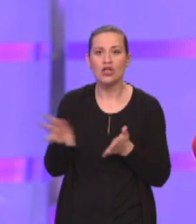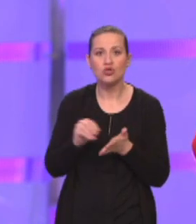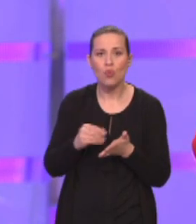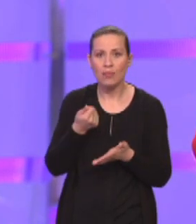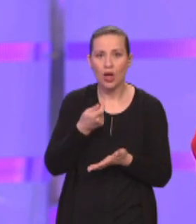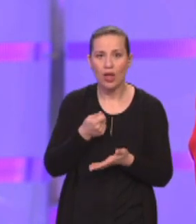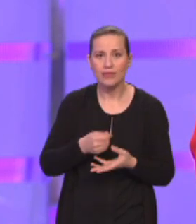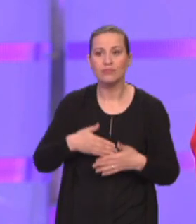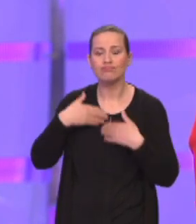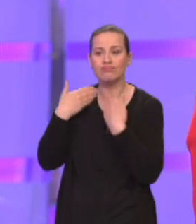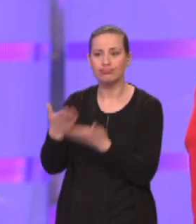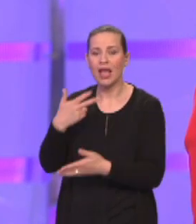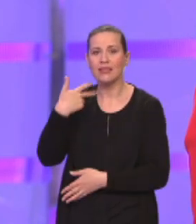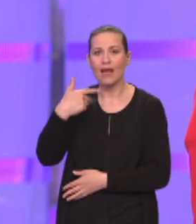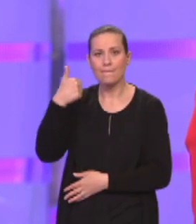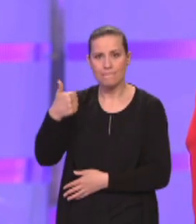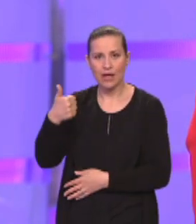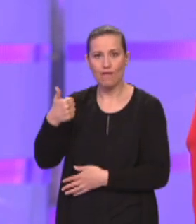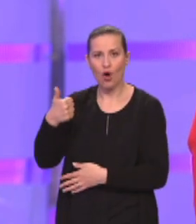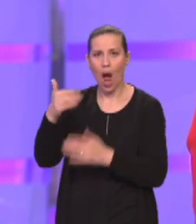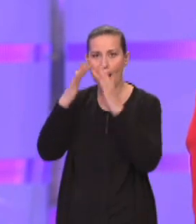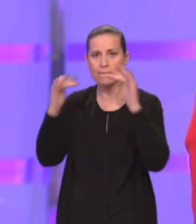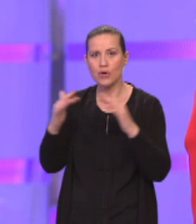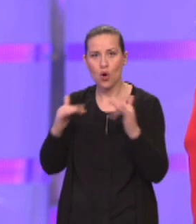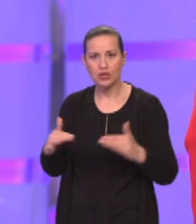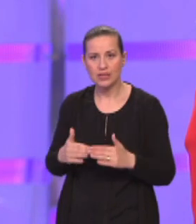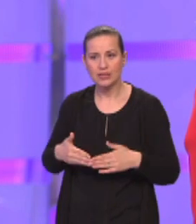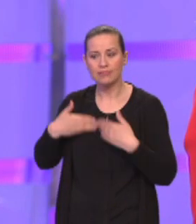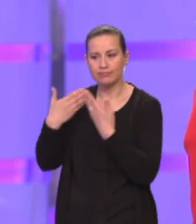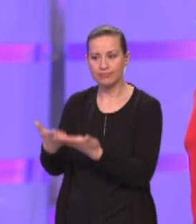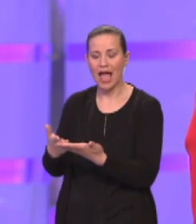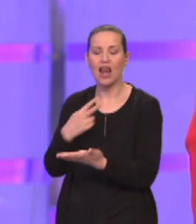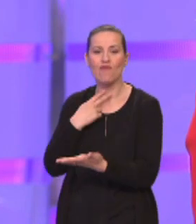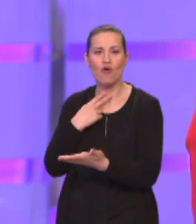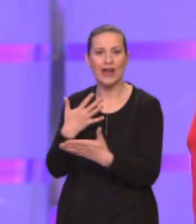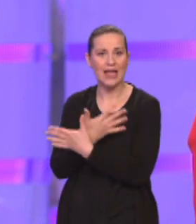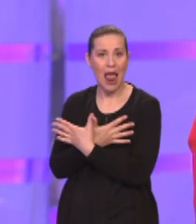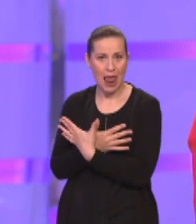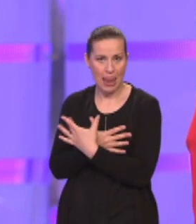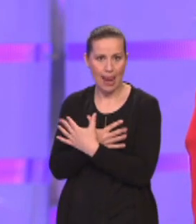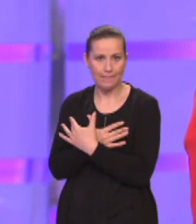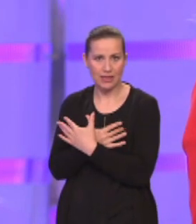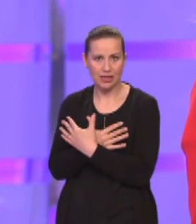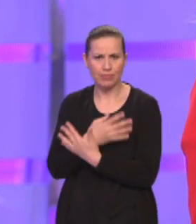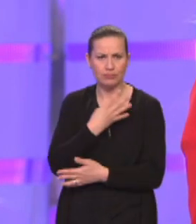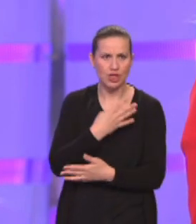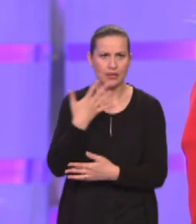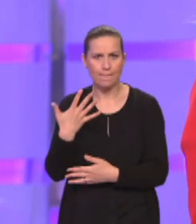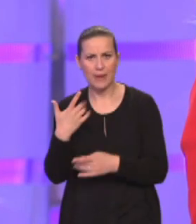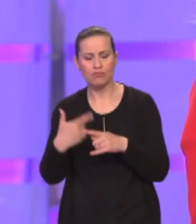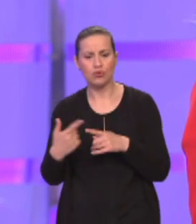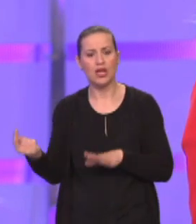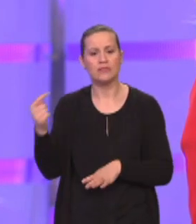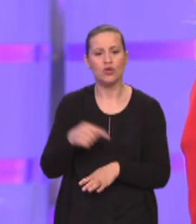smo onda 31. prosinca opet donijeli vukovarskim leptirićima. Mislim da smo neki 4-5 puta